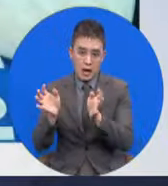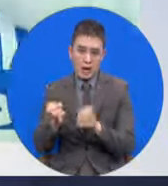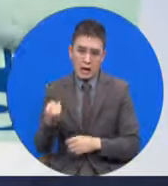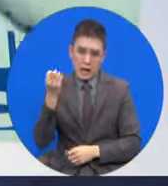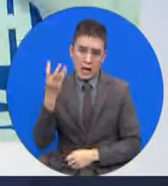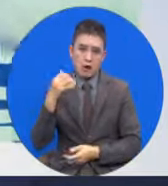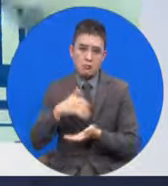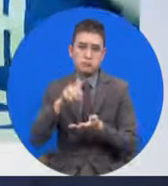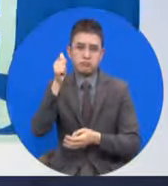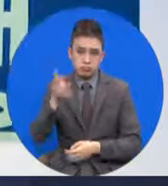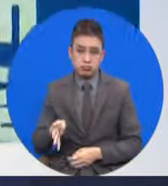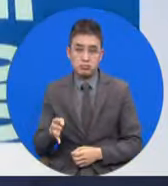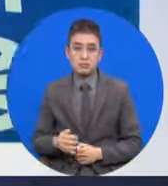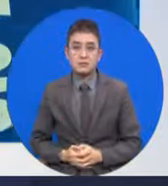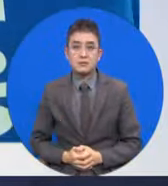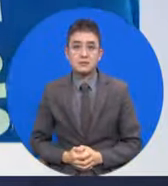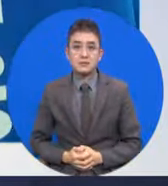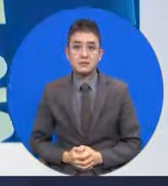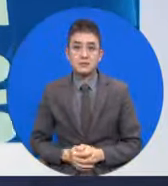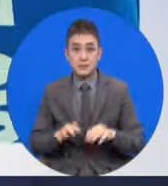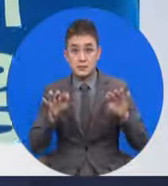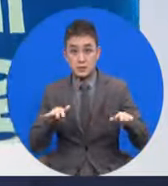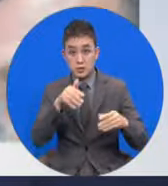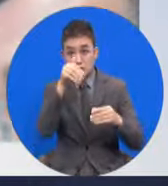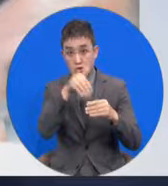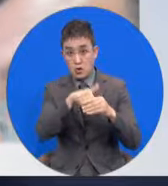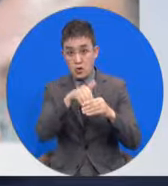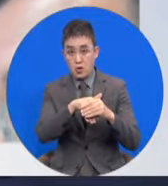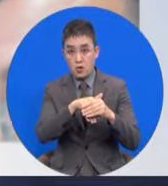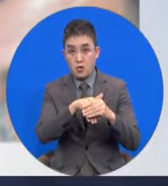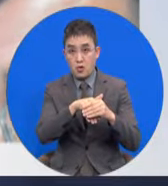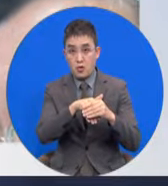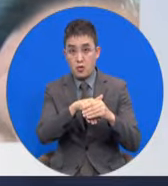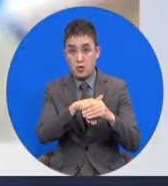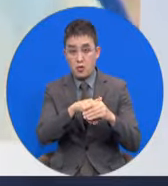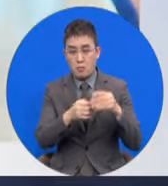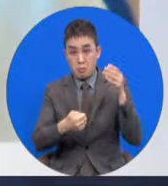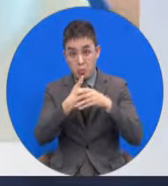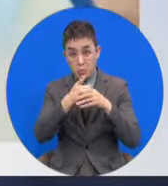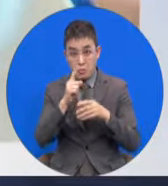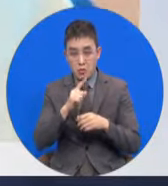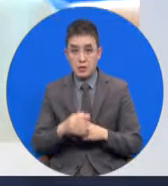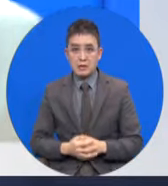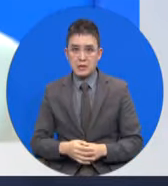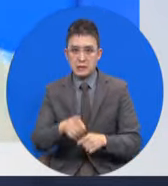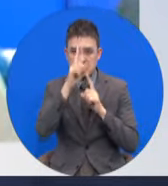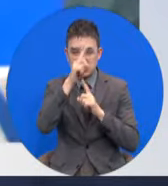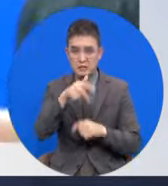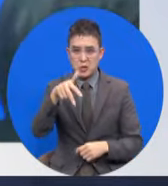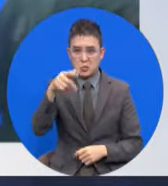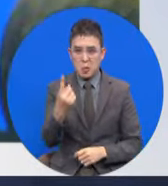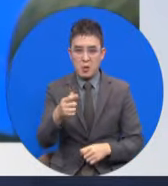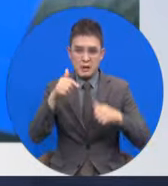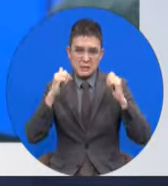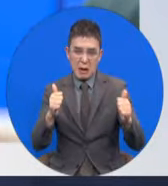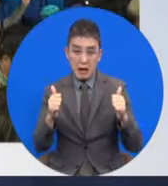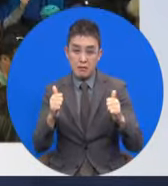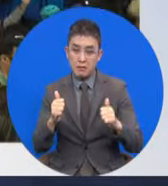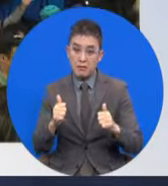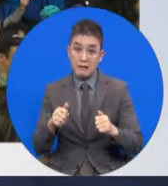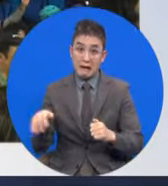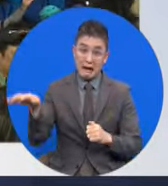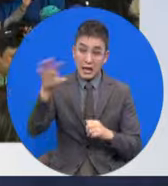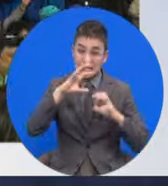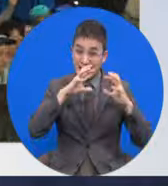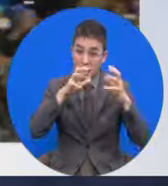있었다. 그렇군요. 네. 그러나 이번 선거에서 특이한 건 2조 심판론이라는 건 세계 정치사에서 아주 드문